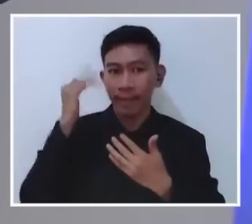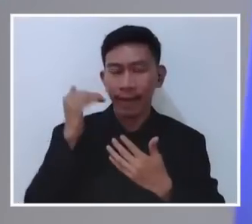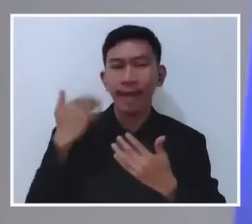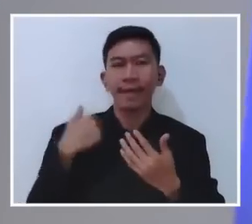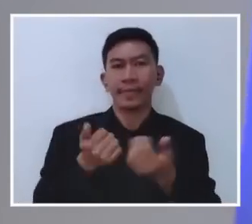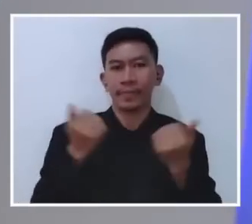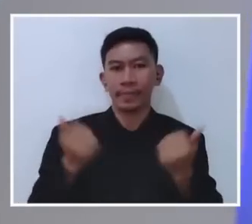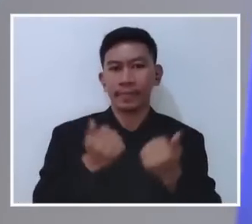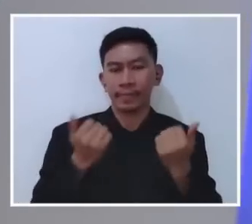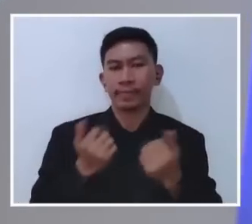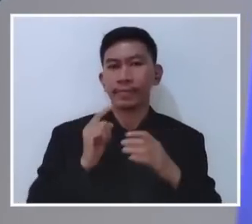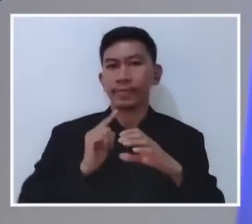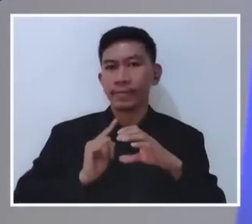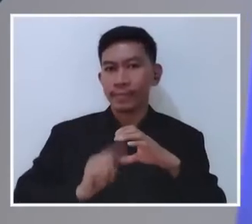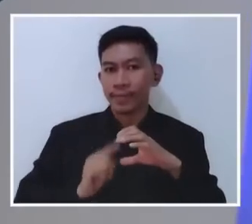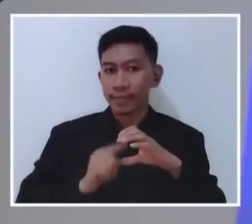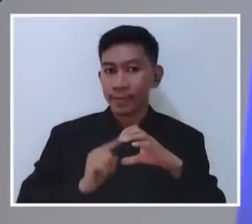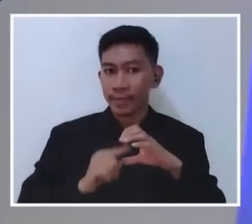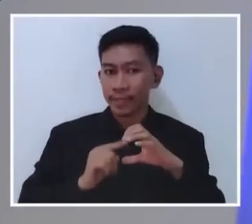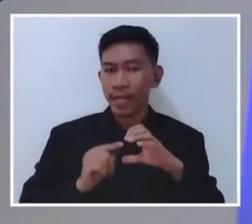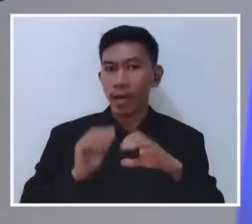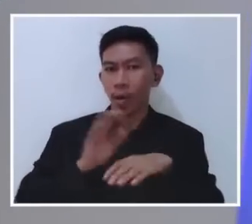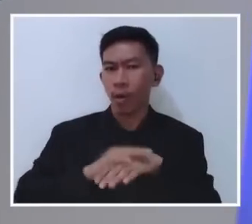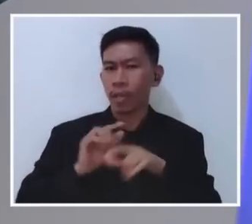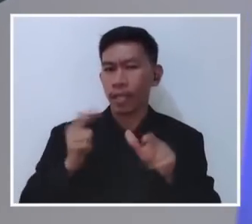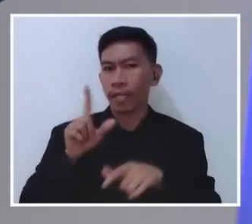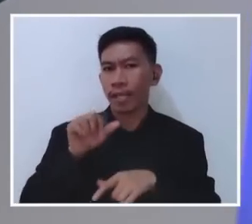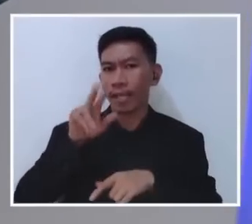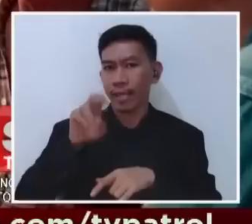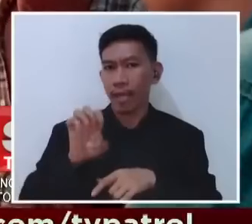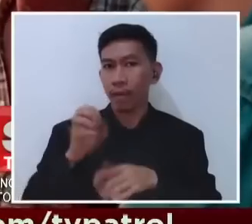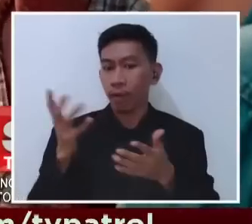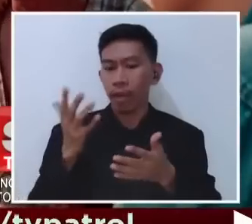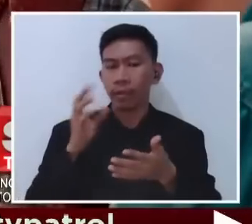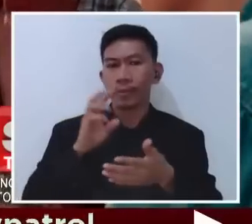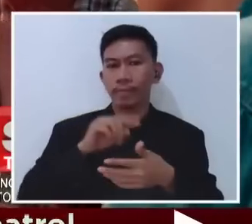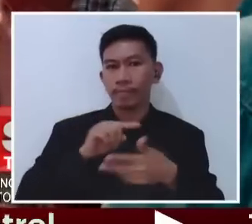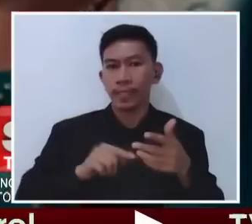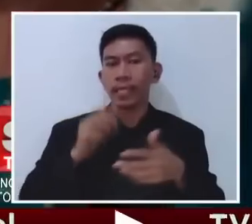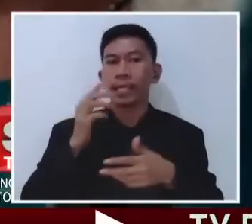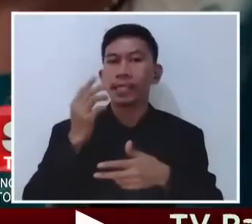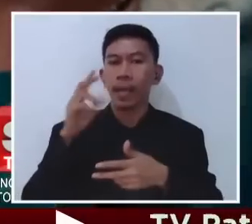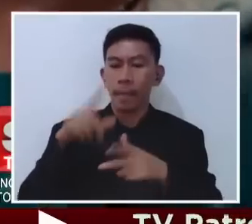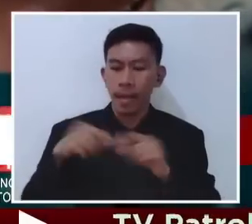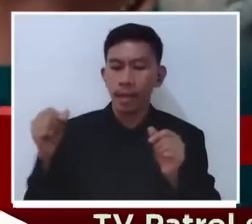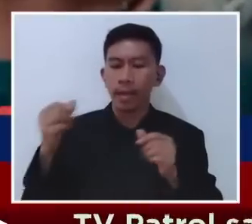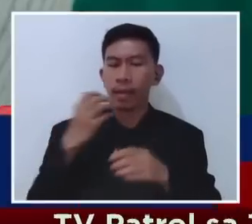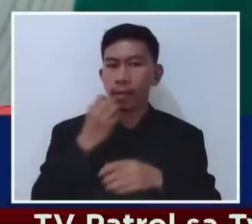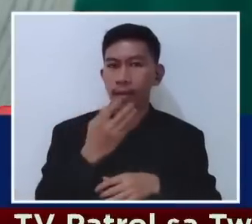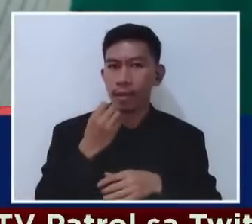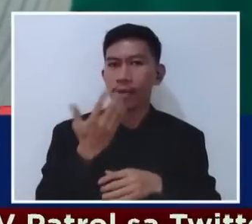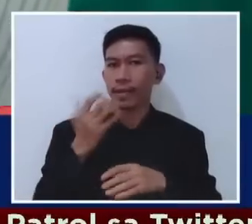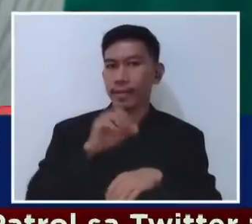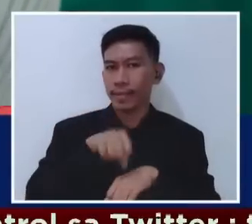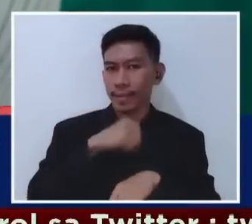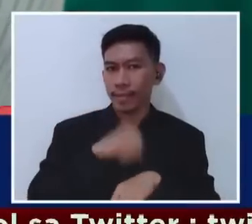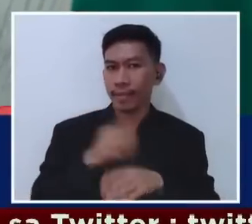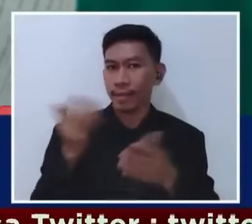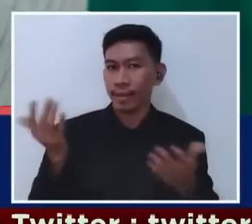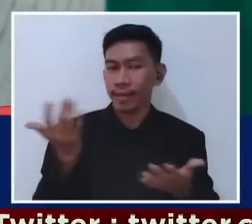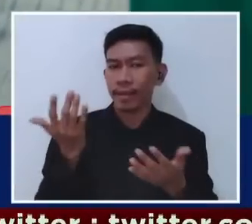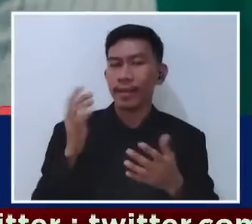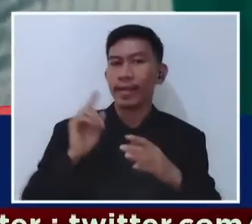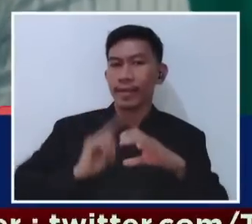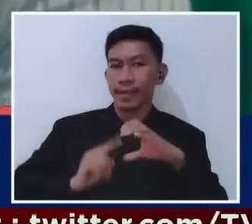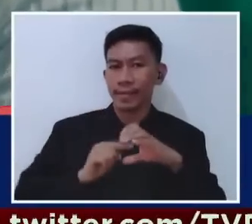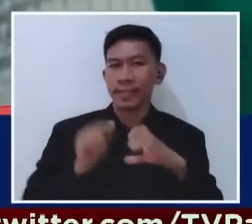Live ng Live at On Demand sa Japan, Hong Kong at Singapore sa ABS-CBN Entertainment YouTube